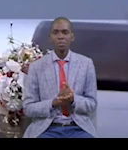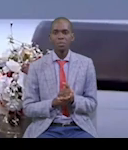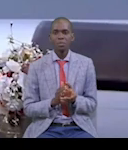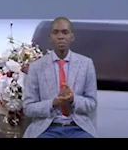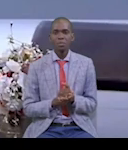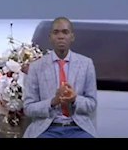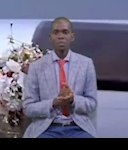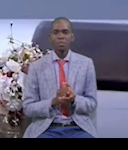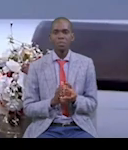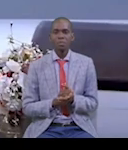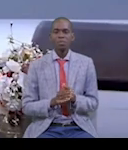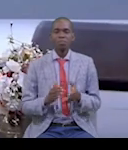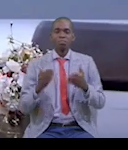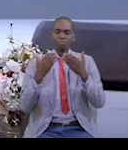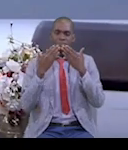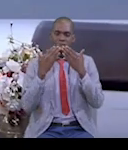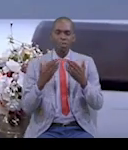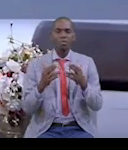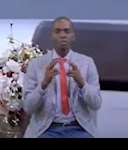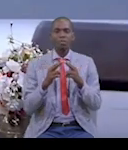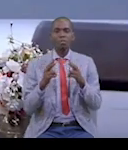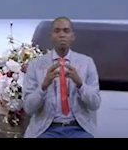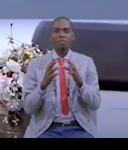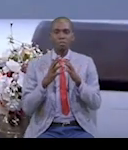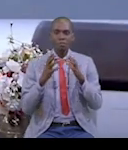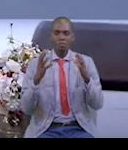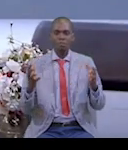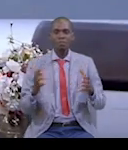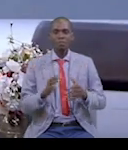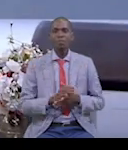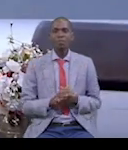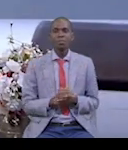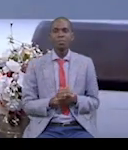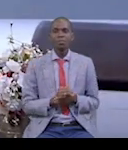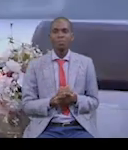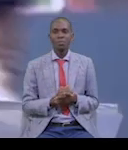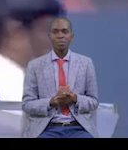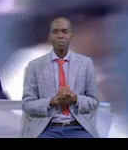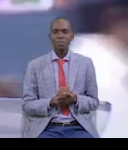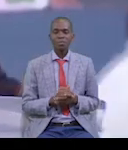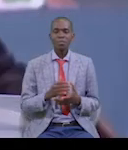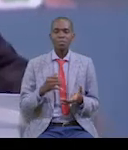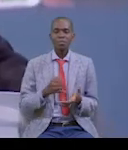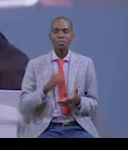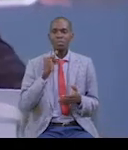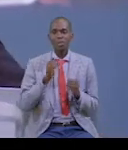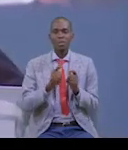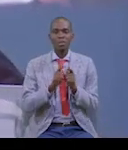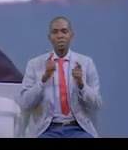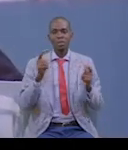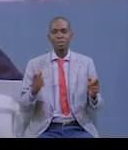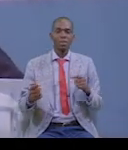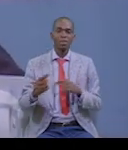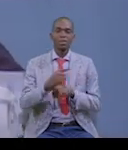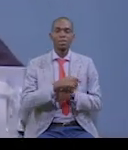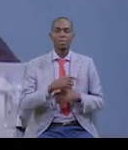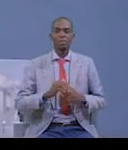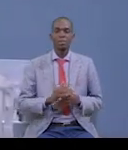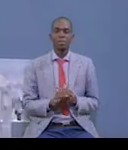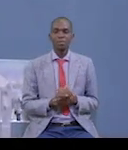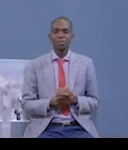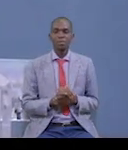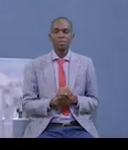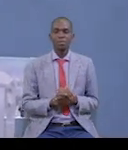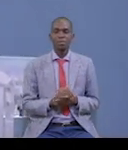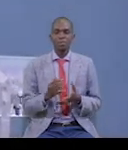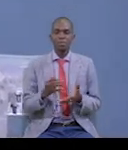Thank you very much. Chala vandanalu. It's a great day. ఇది చాలా గొప్ప రోజు అండి. ఇట్స్